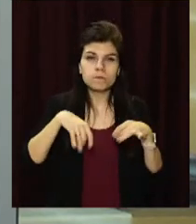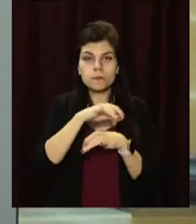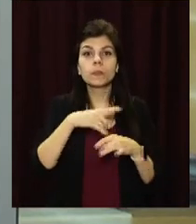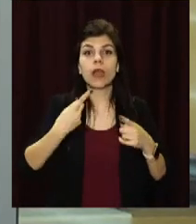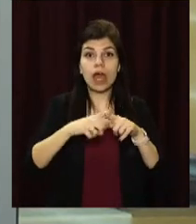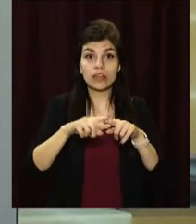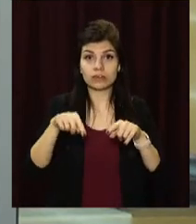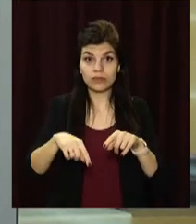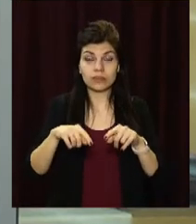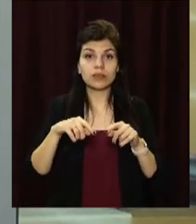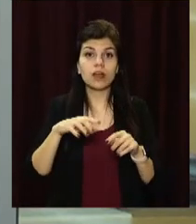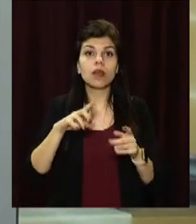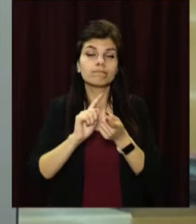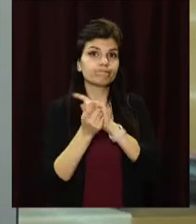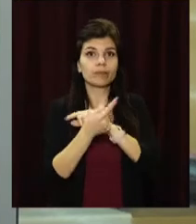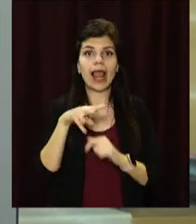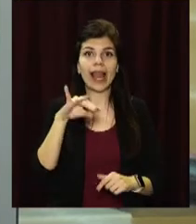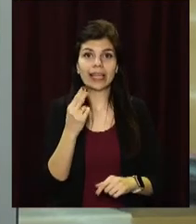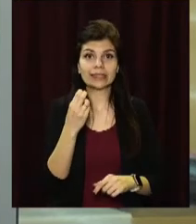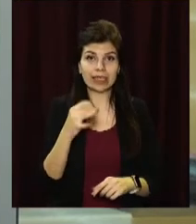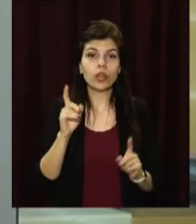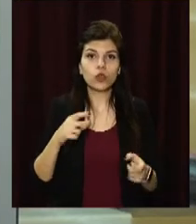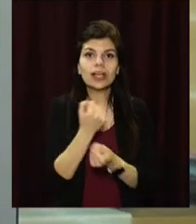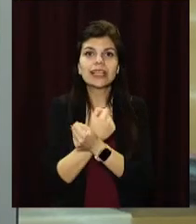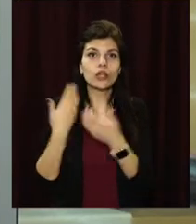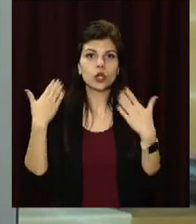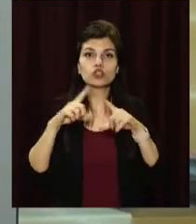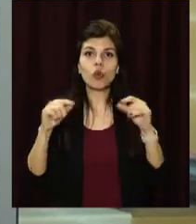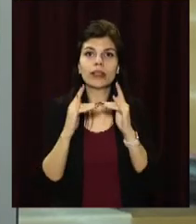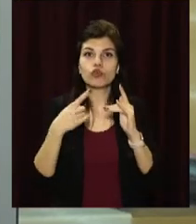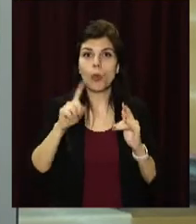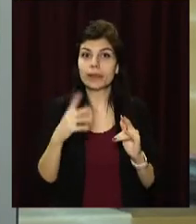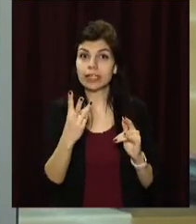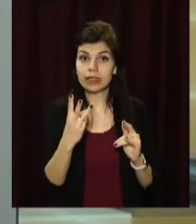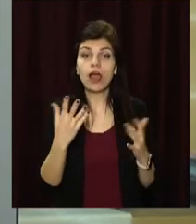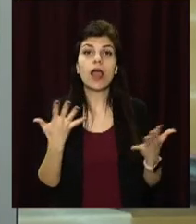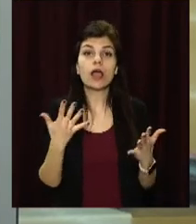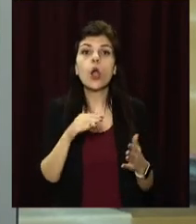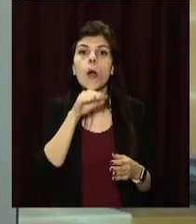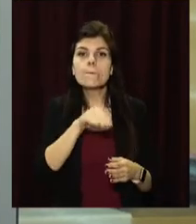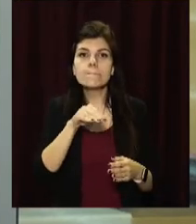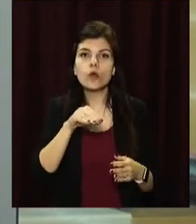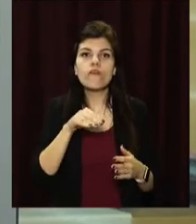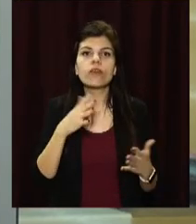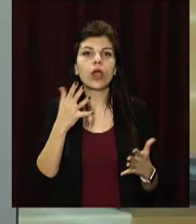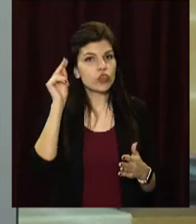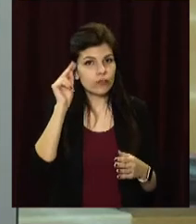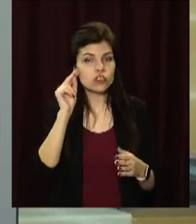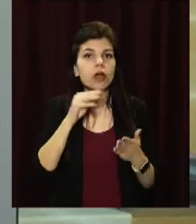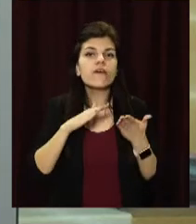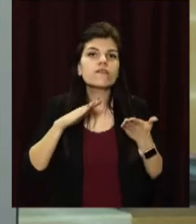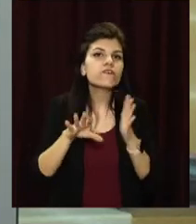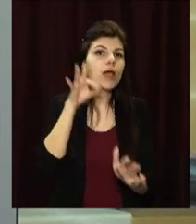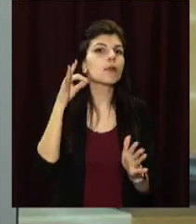комунальні заклади стали ліцеями, серед них і санаторна школа-інтернат номер 3, який профіль навчання вона обрала та